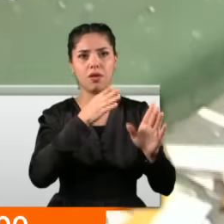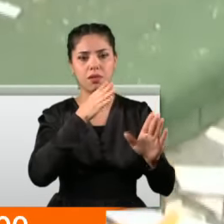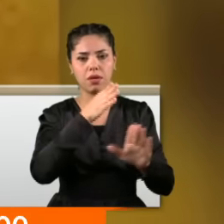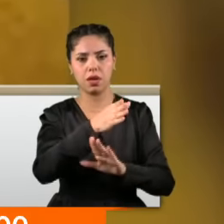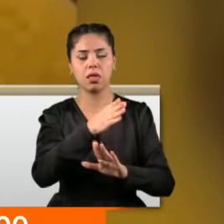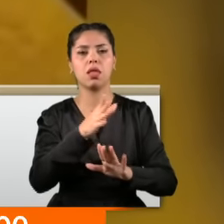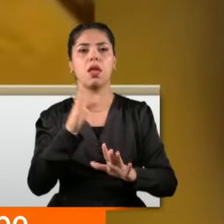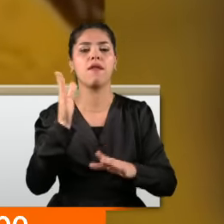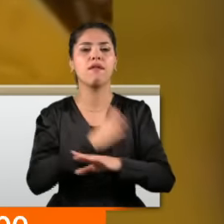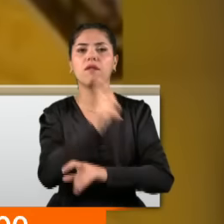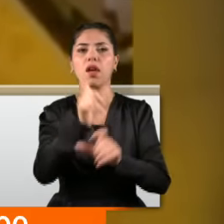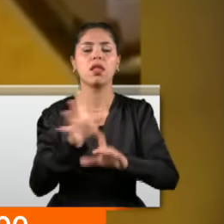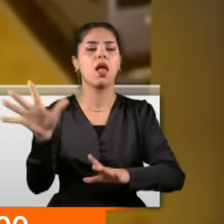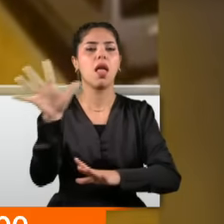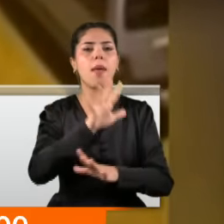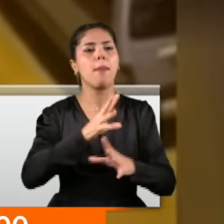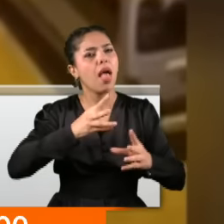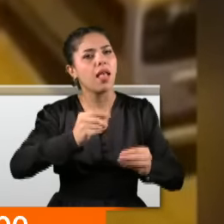bulundu.